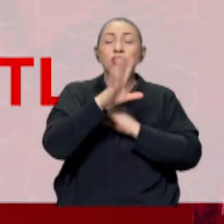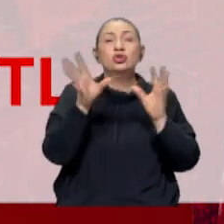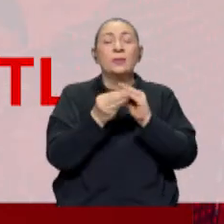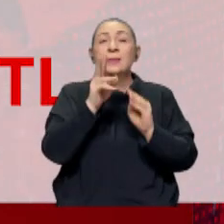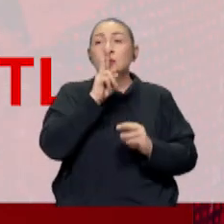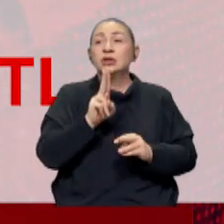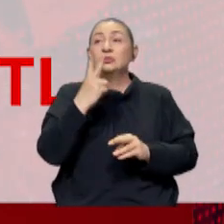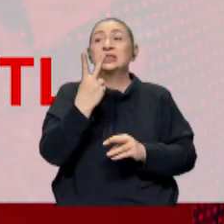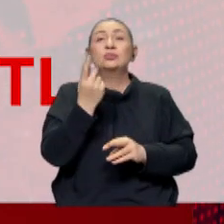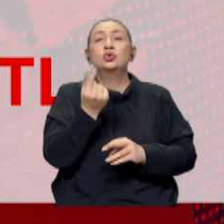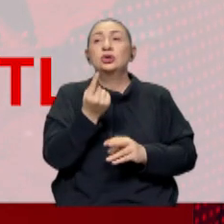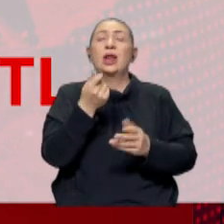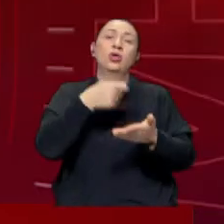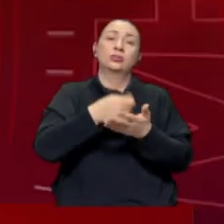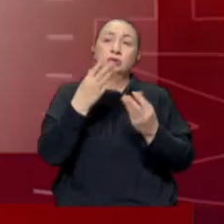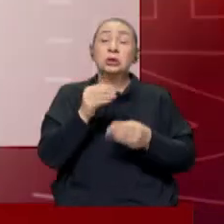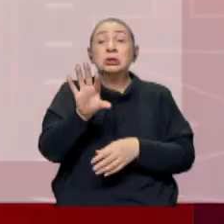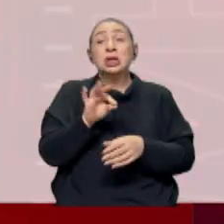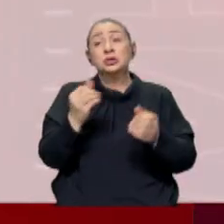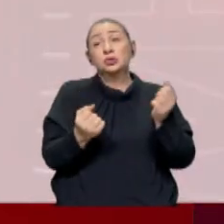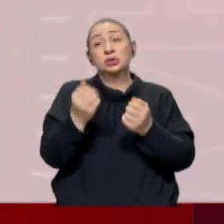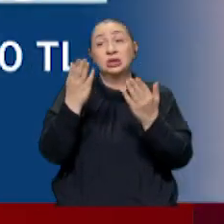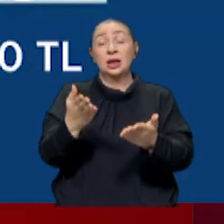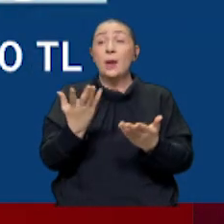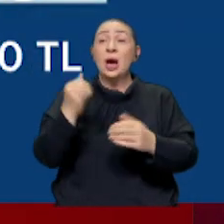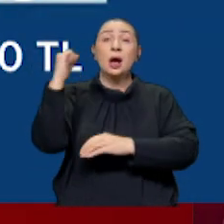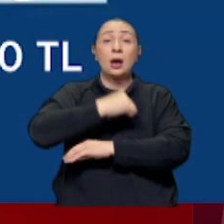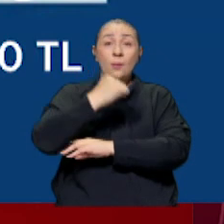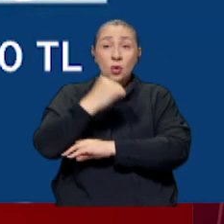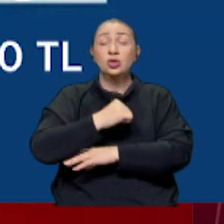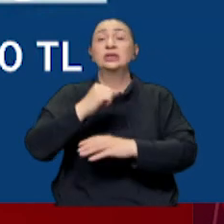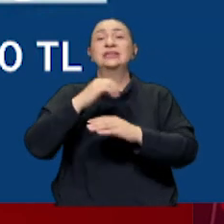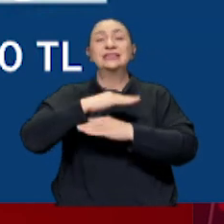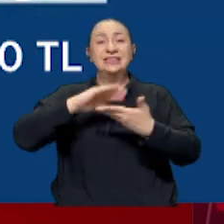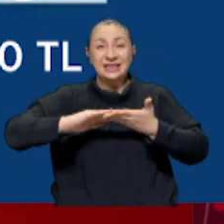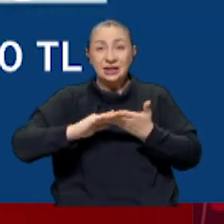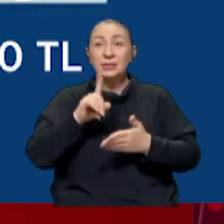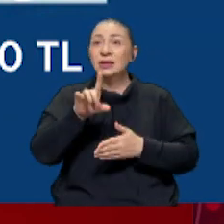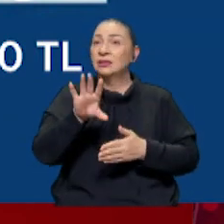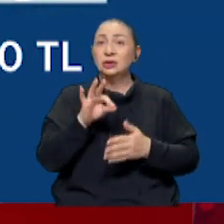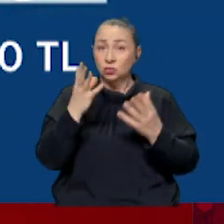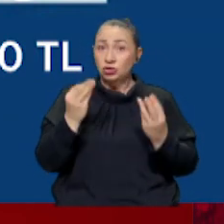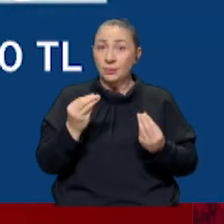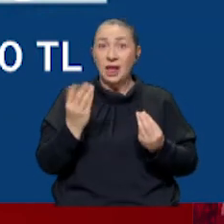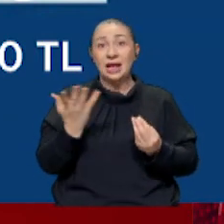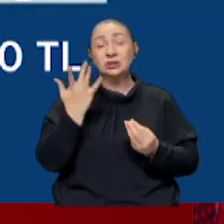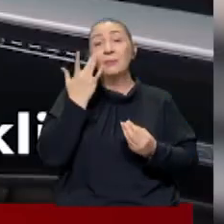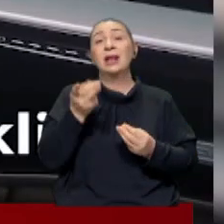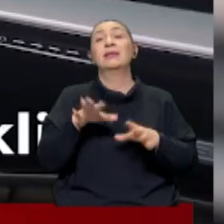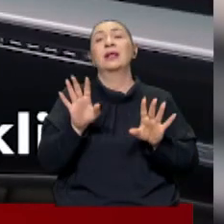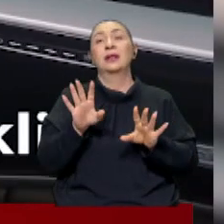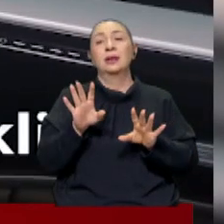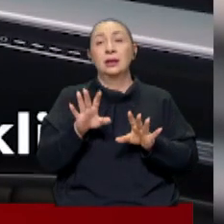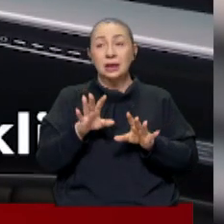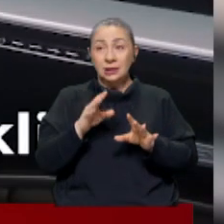272,5 lira ödemiş olacak. Tercih sürücülerin ama kamyonlar, tırlar için bir tercih olacak mı henüz belli değil.